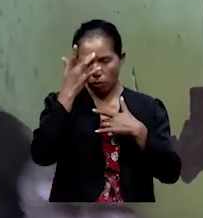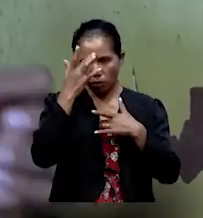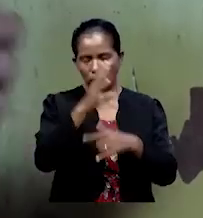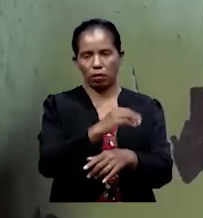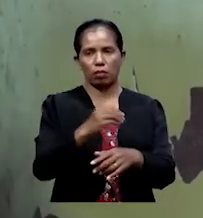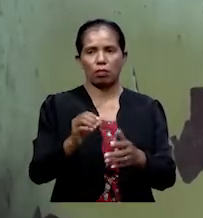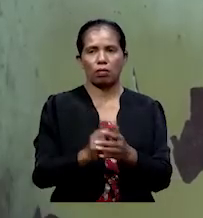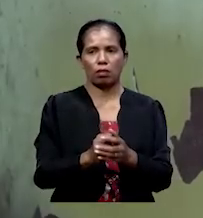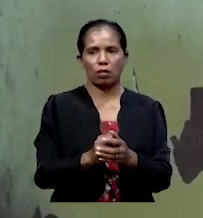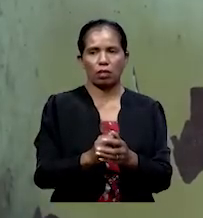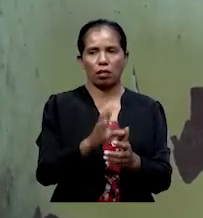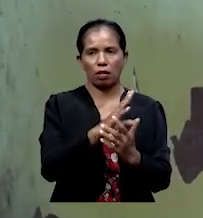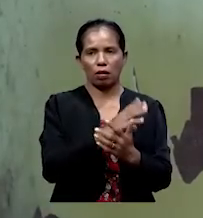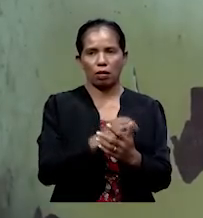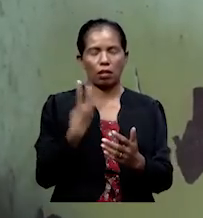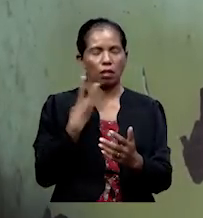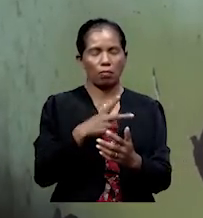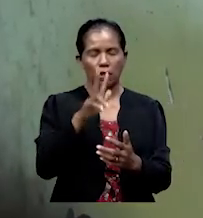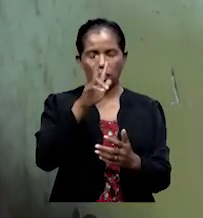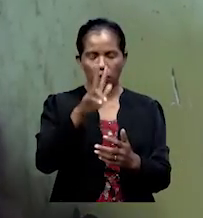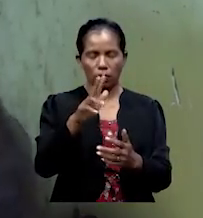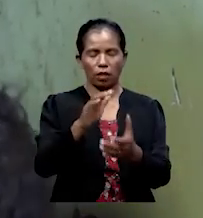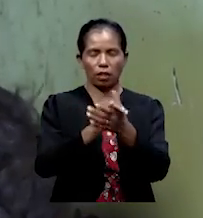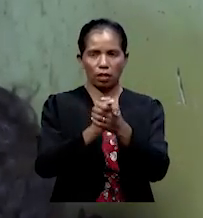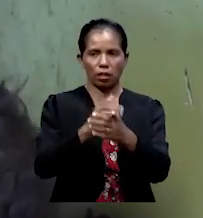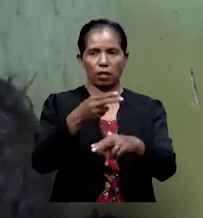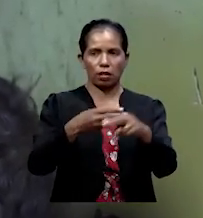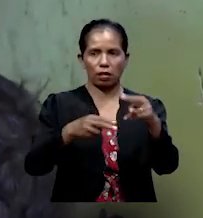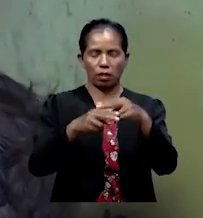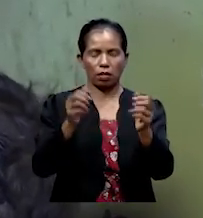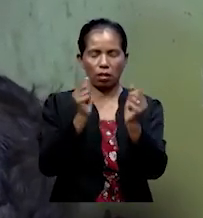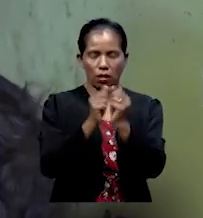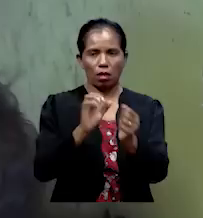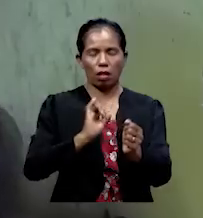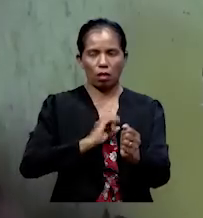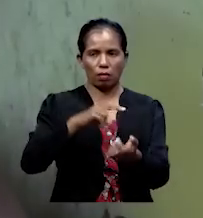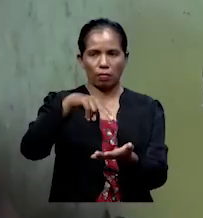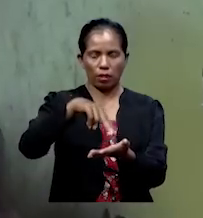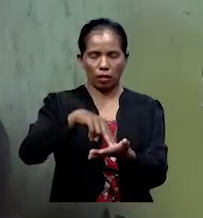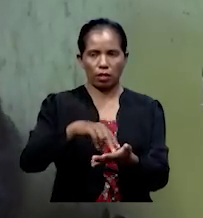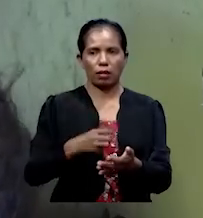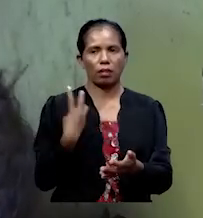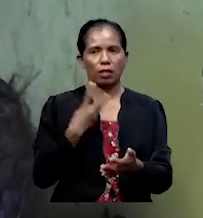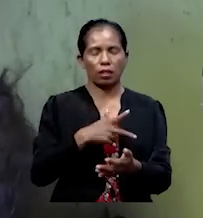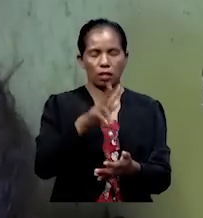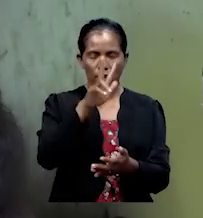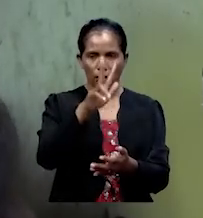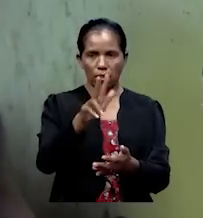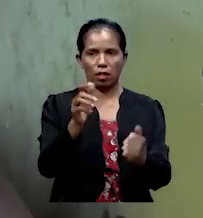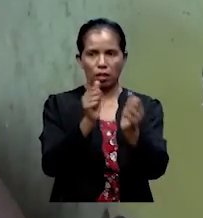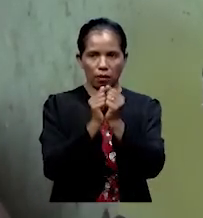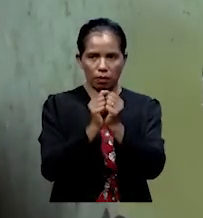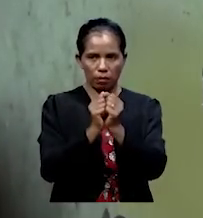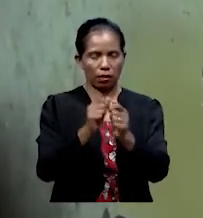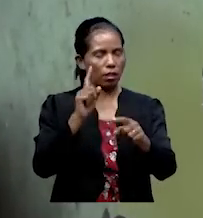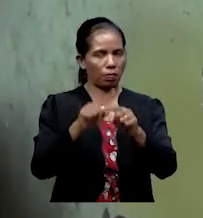sonene alan sun kar amnen tolu karline liman ida sore ha sore ha amrika sirane klaro na udensa ni tenen tolu ni karliman meeting la